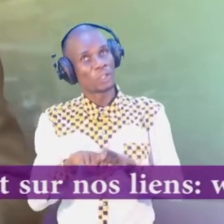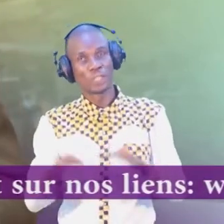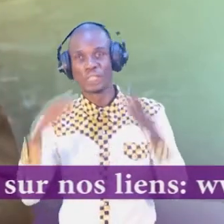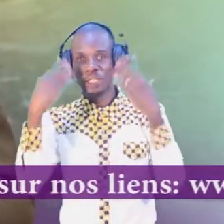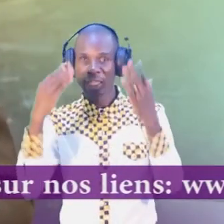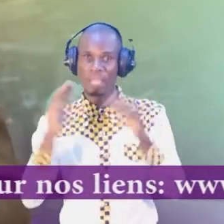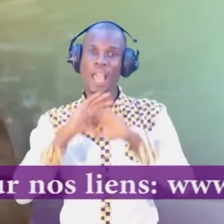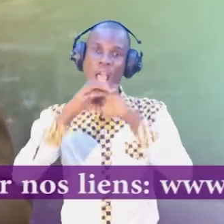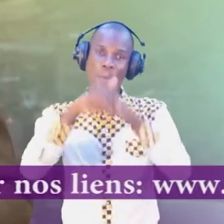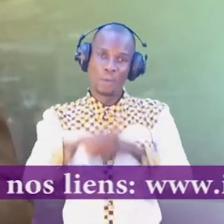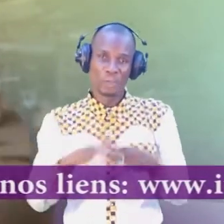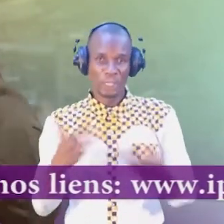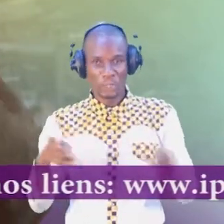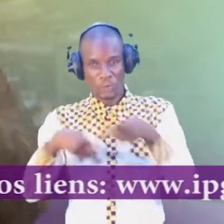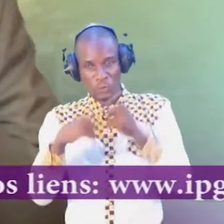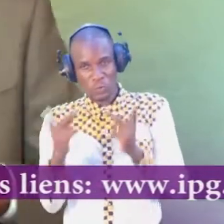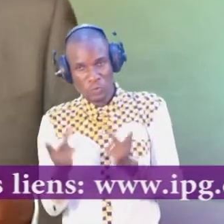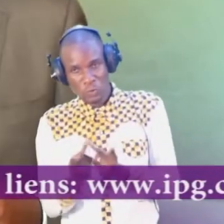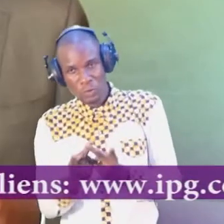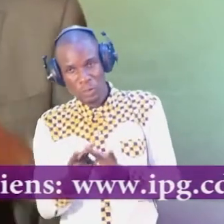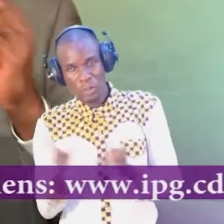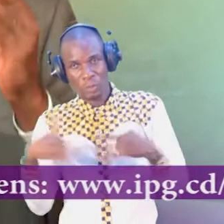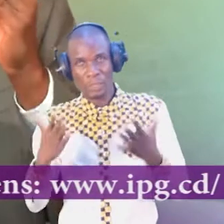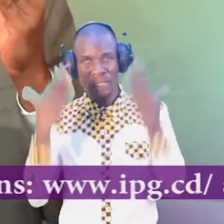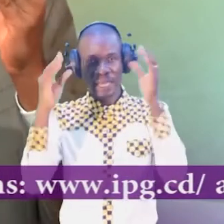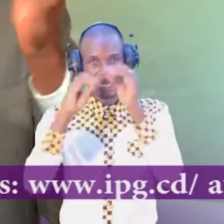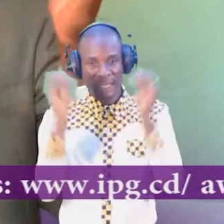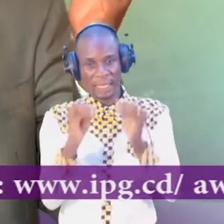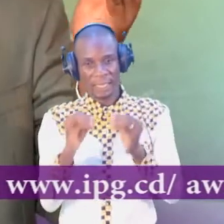kasi mingimingi esalaka bongo mokili efonctionnaka nde bongo